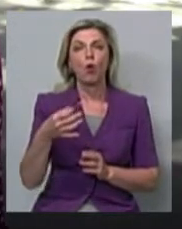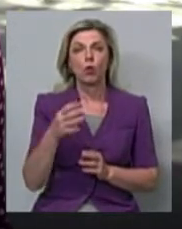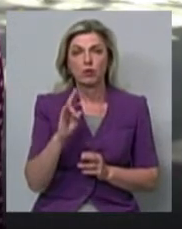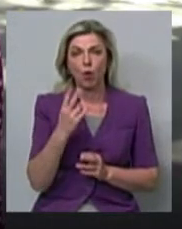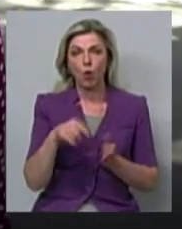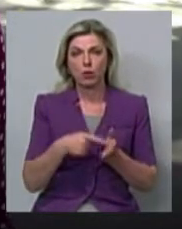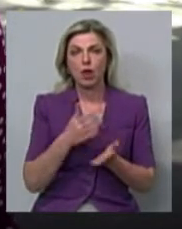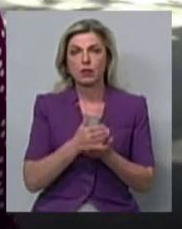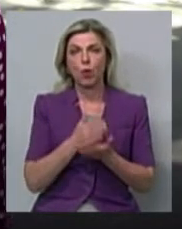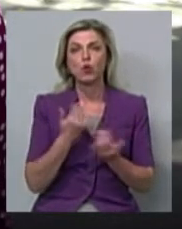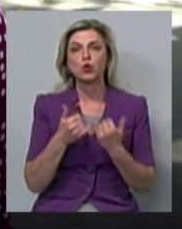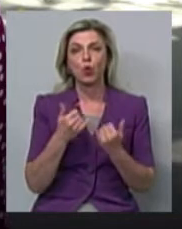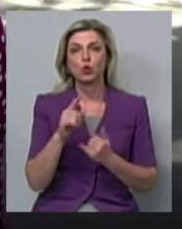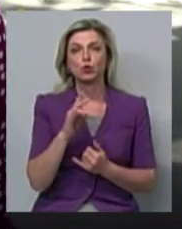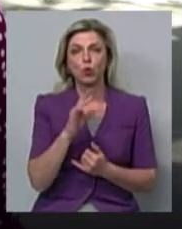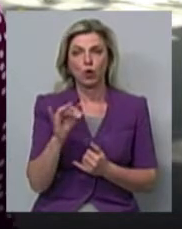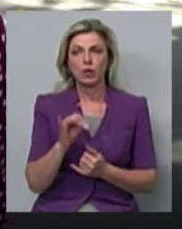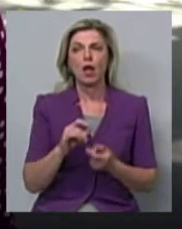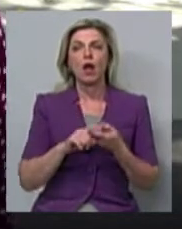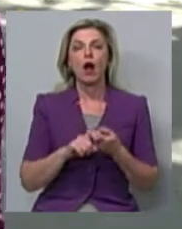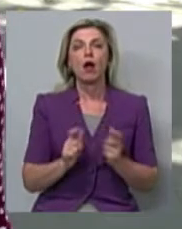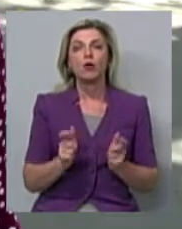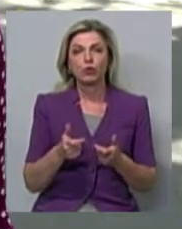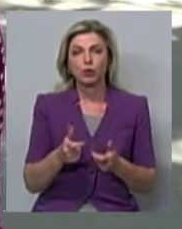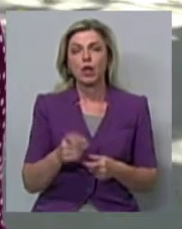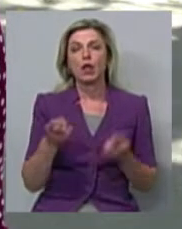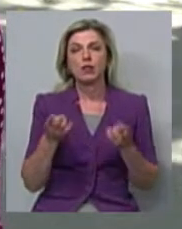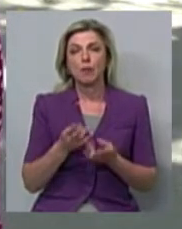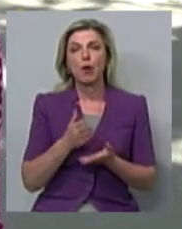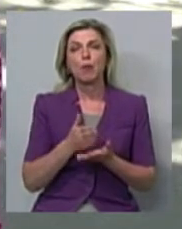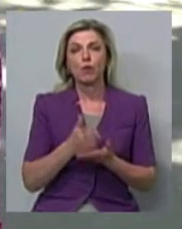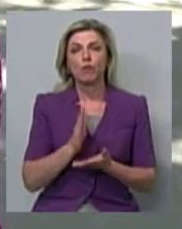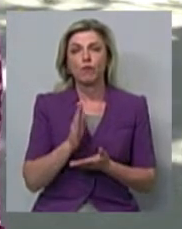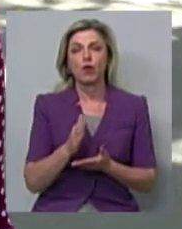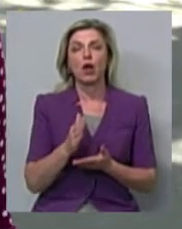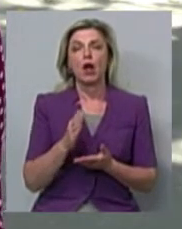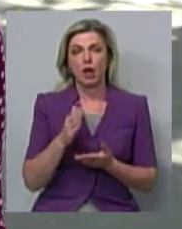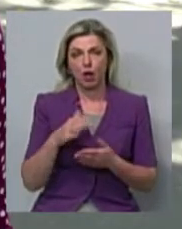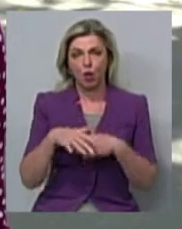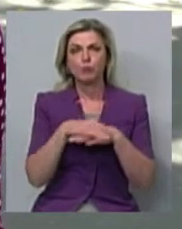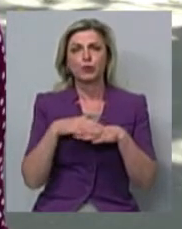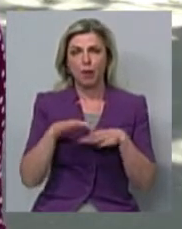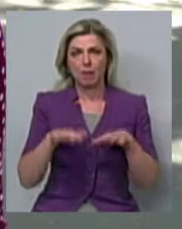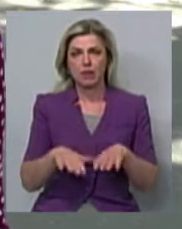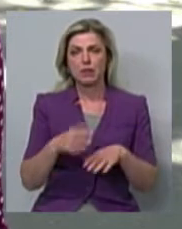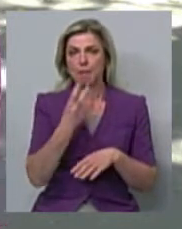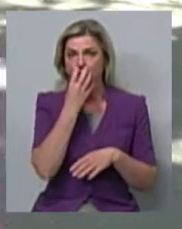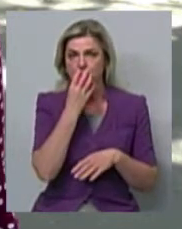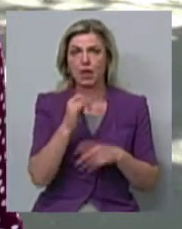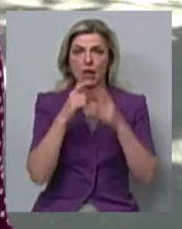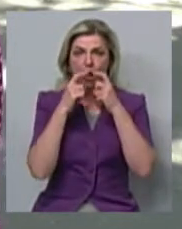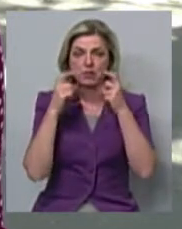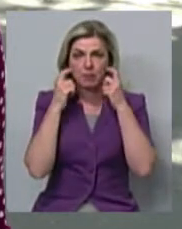карантинних обмежень. Діють усі заборони зеленої зони. Необхідно перебувати у громадському місці в масках або респіраторах.